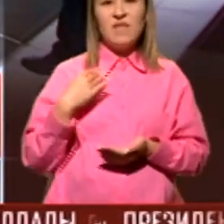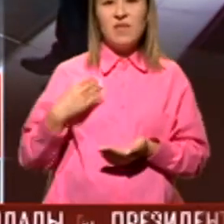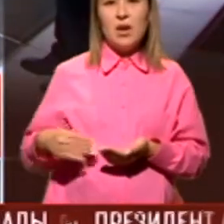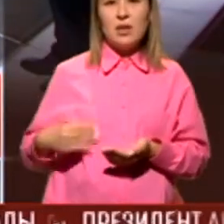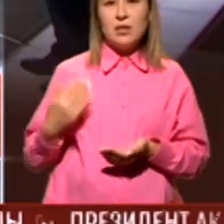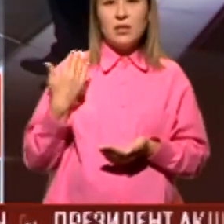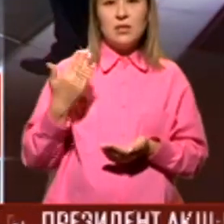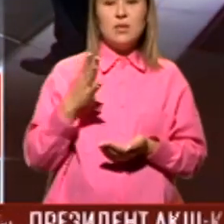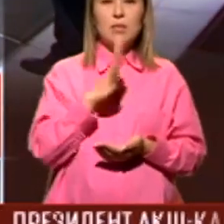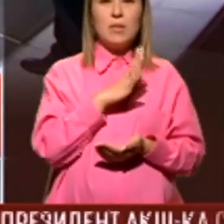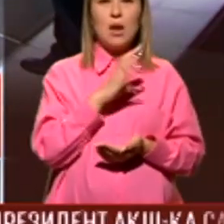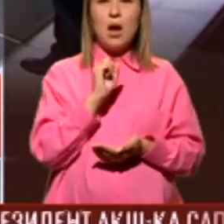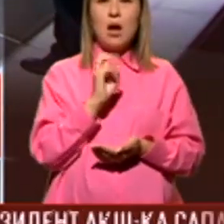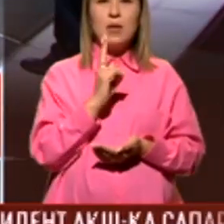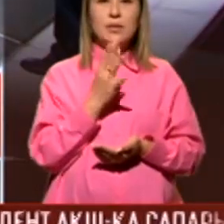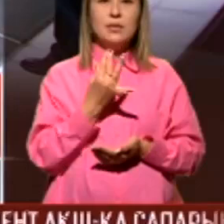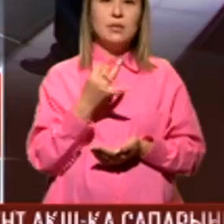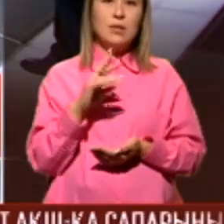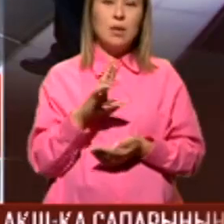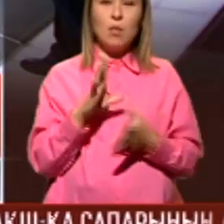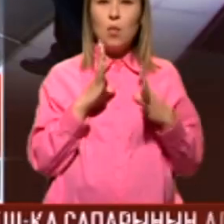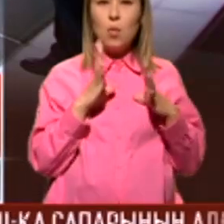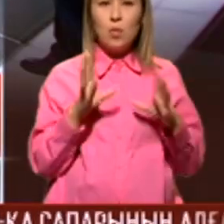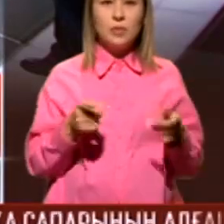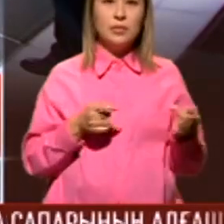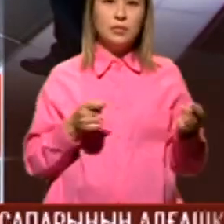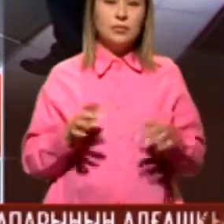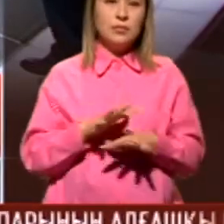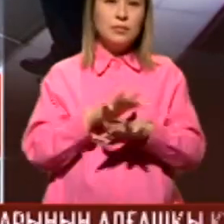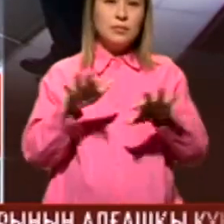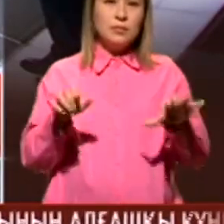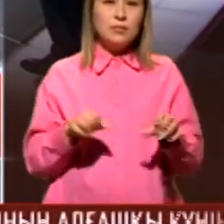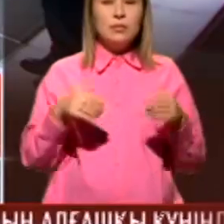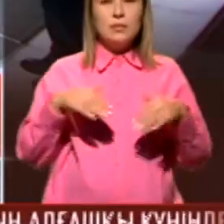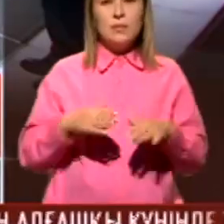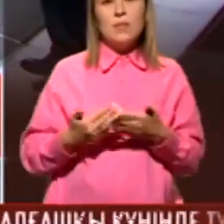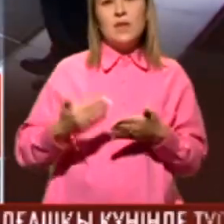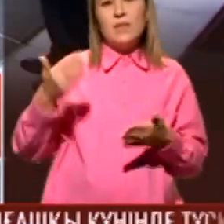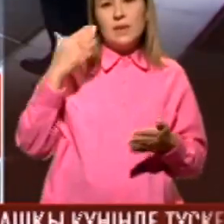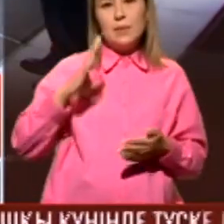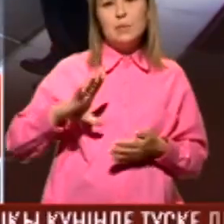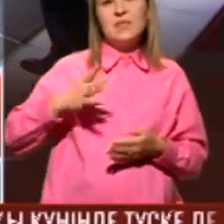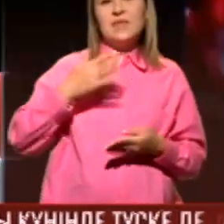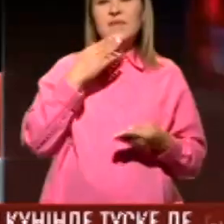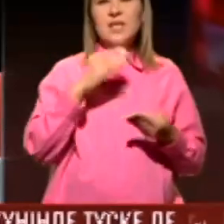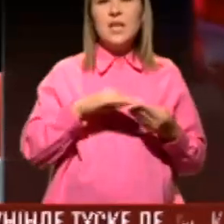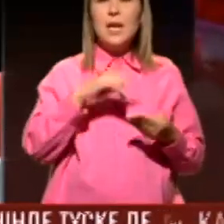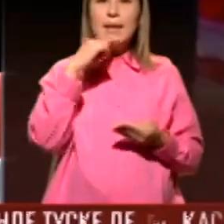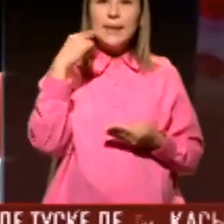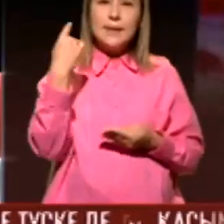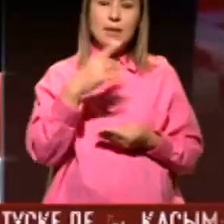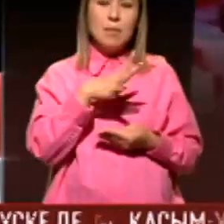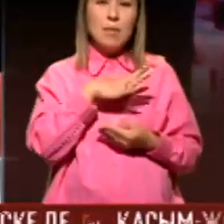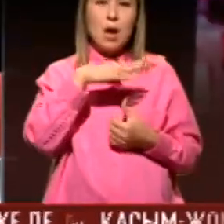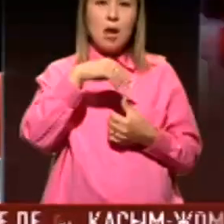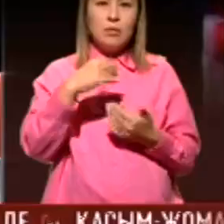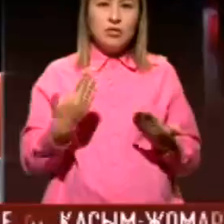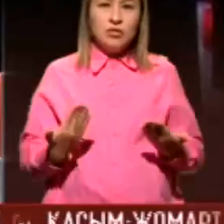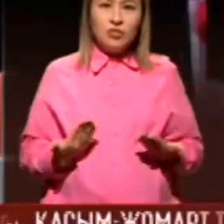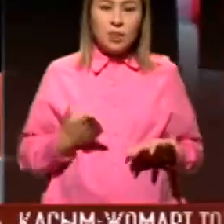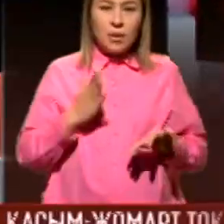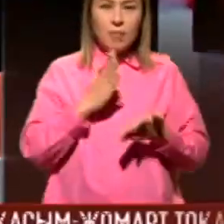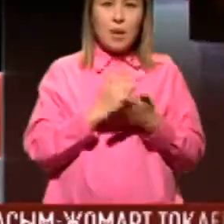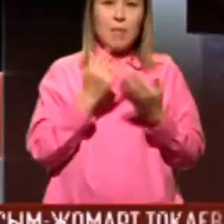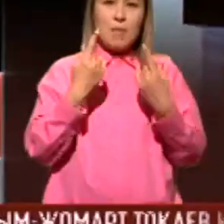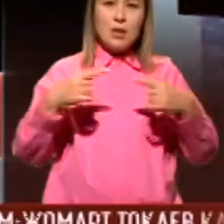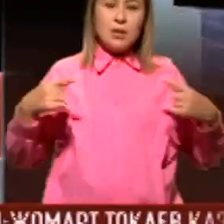диаспорасынан басқа акциясы болған жоқ. Негізі төрелігін басқасын шешіп отқан кезінде Ресей болды. Арменияда тұрған үлкен дивизиясы бар,